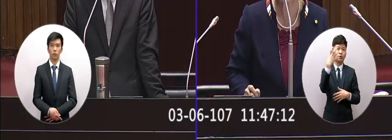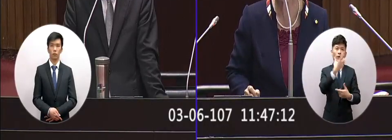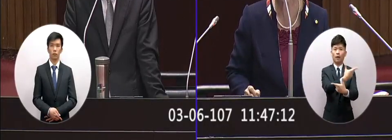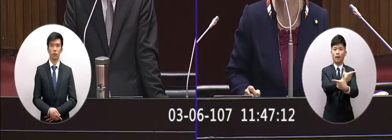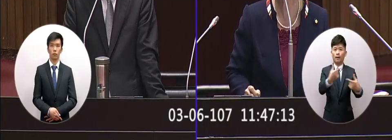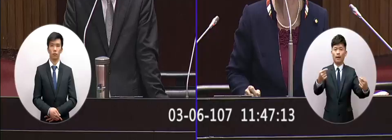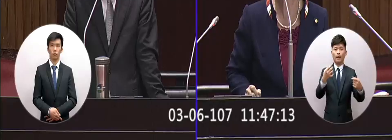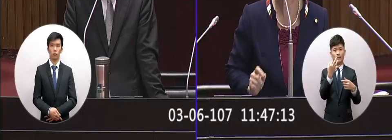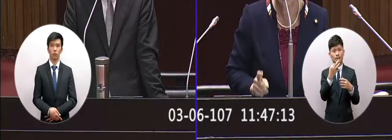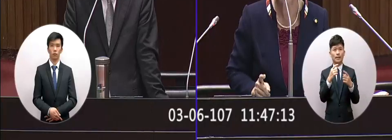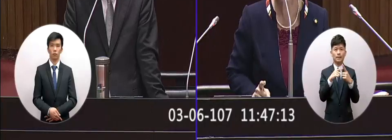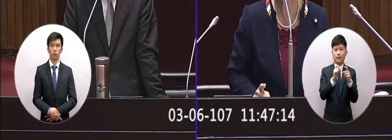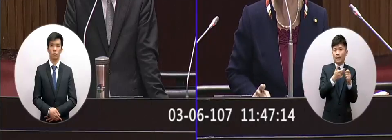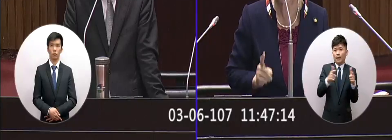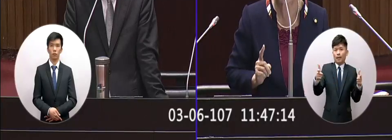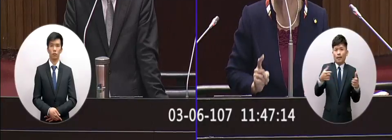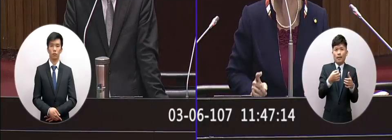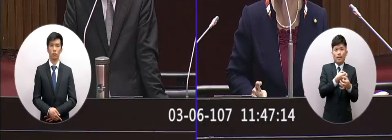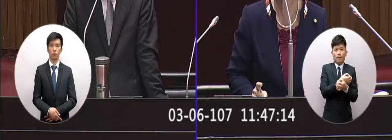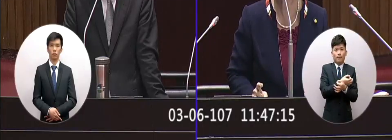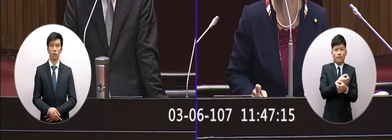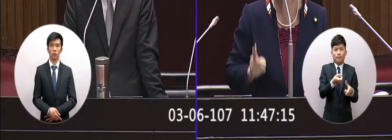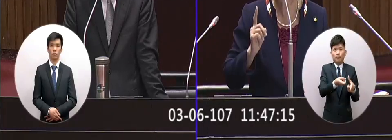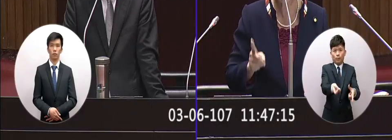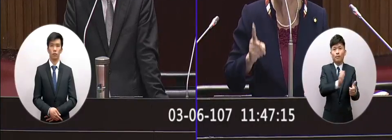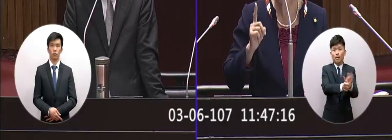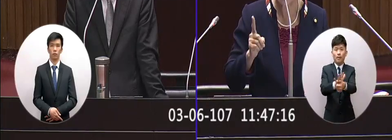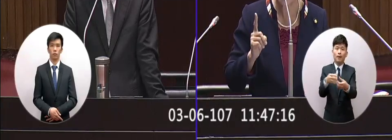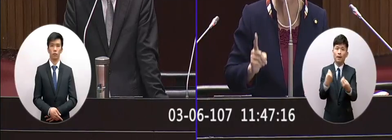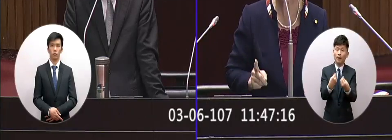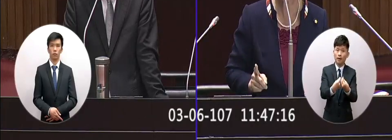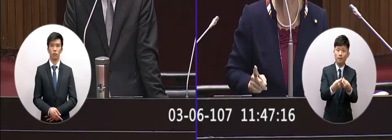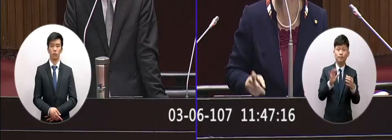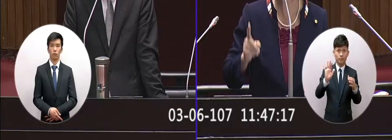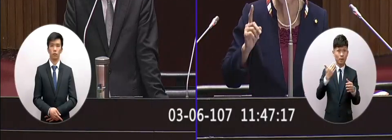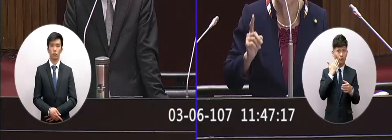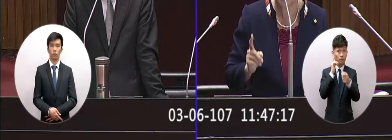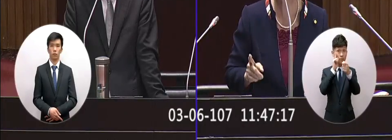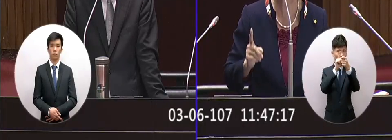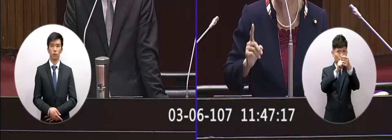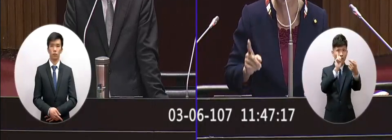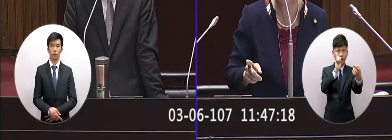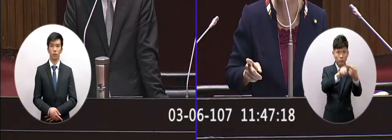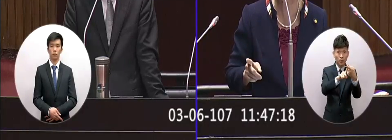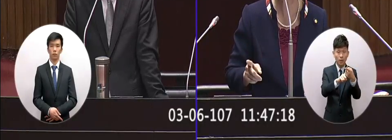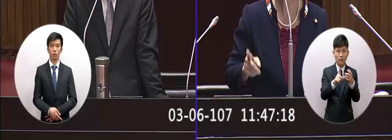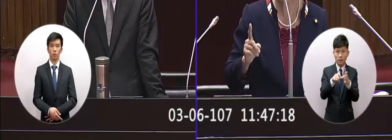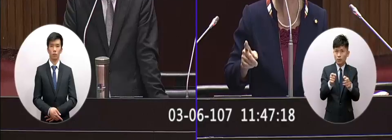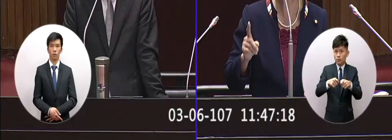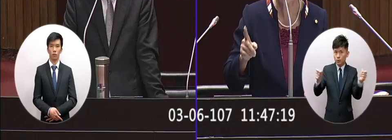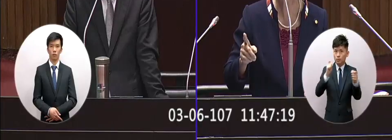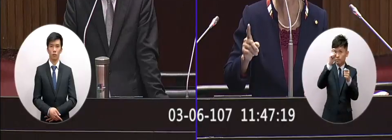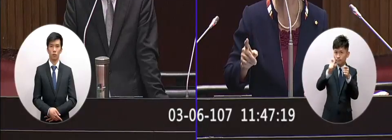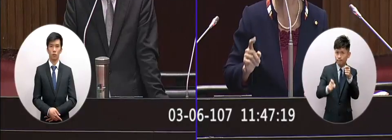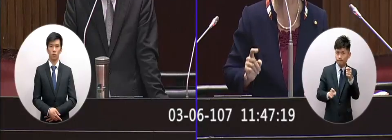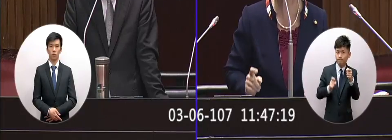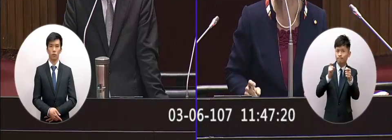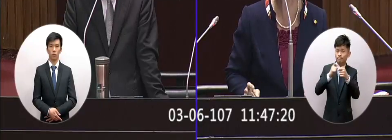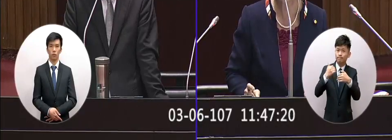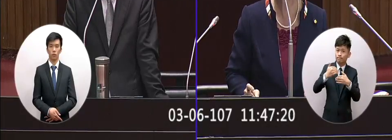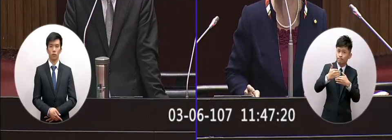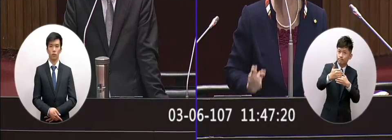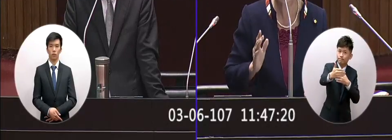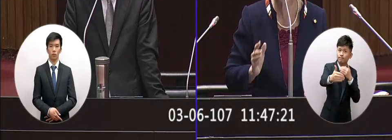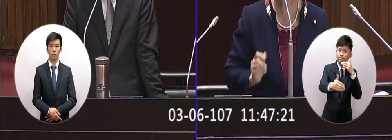出这么多的资源，但是他们提到一点，只要方向对了，即使花10年的时间才能够到达我们所要